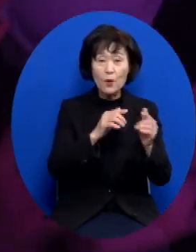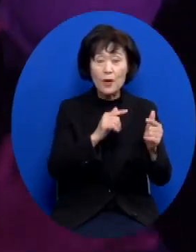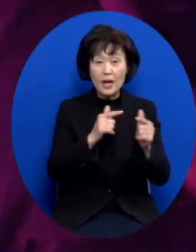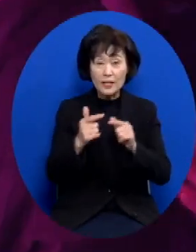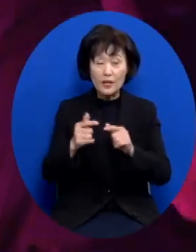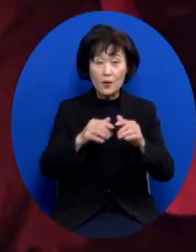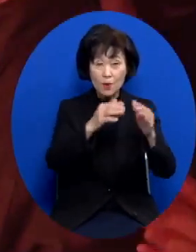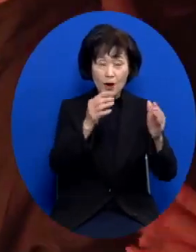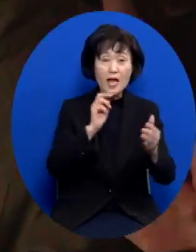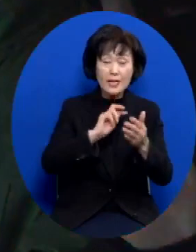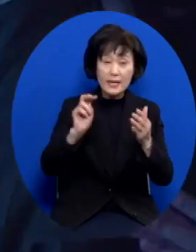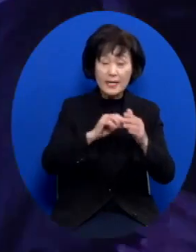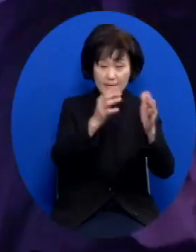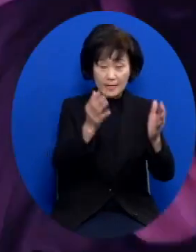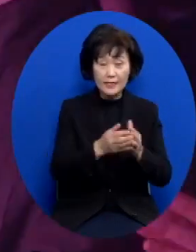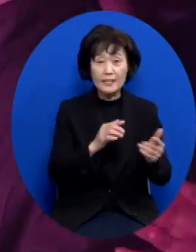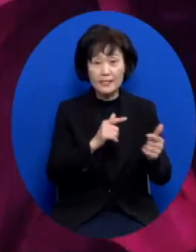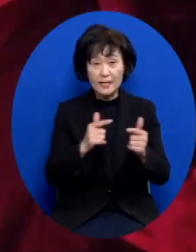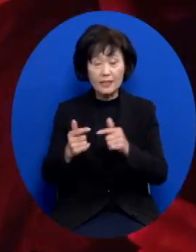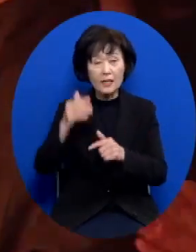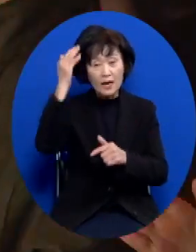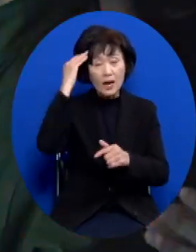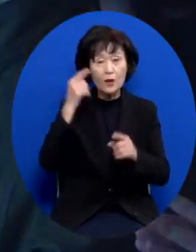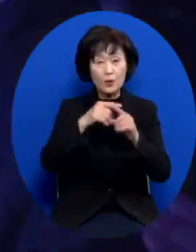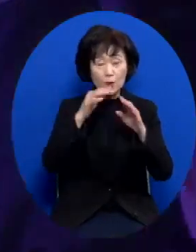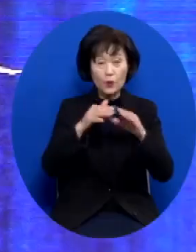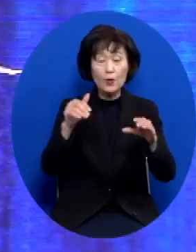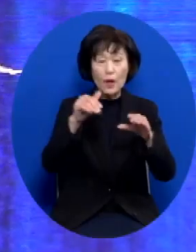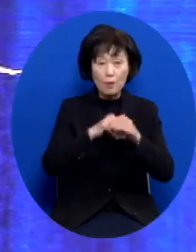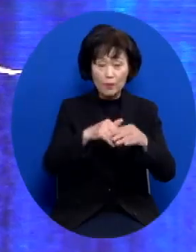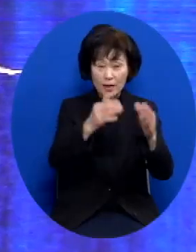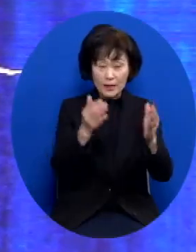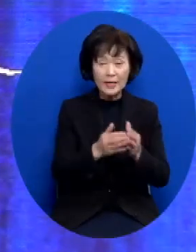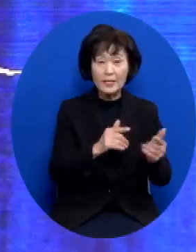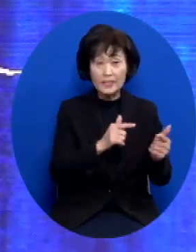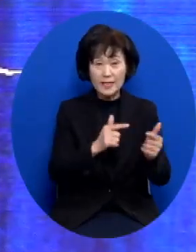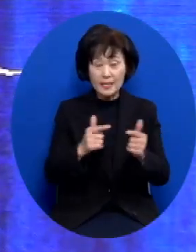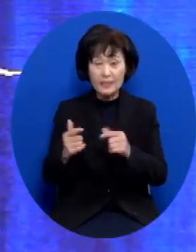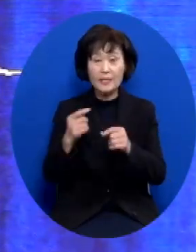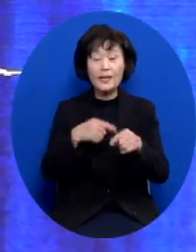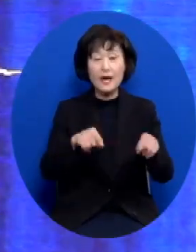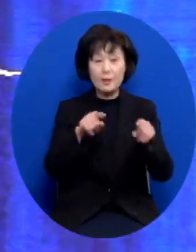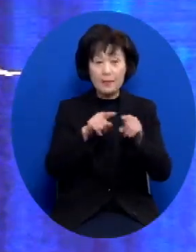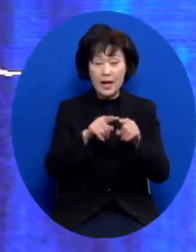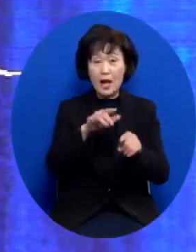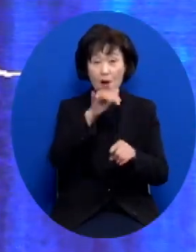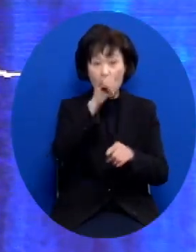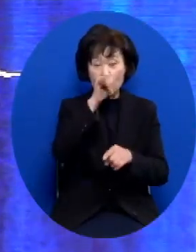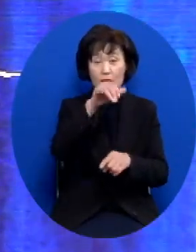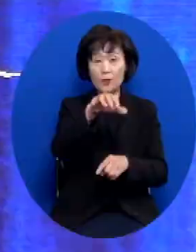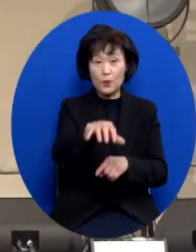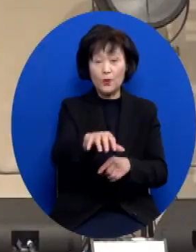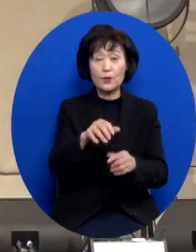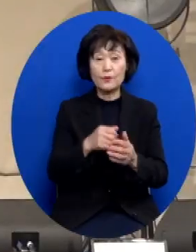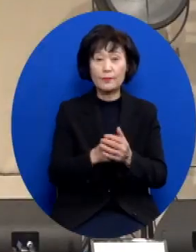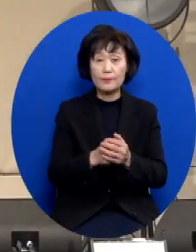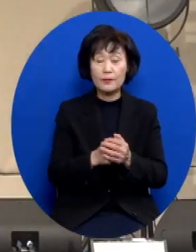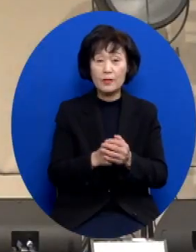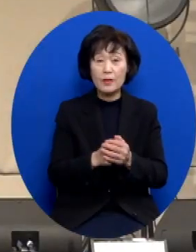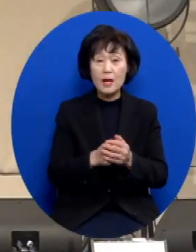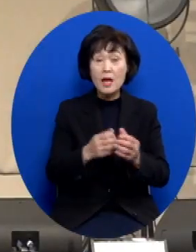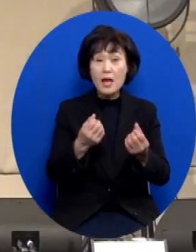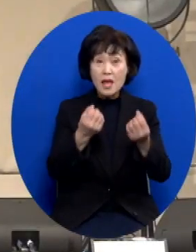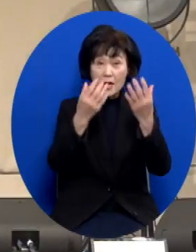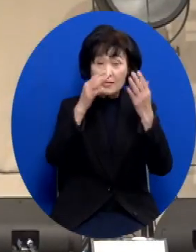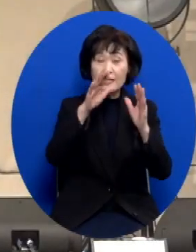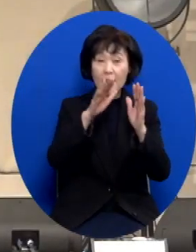아트 미니스트리 등 한국교회 문화사역단체들이 주관하는 2023 아티스트 게더링 현장입니다. 이날